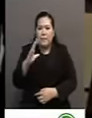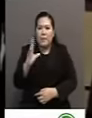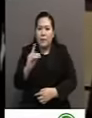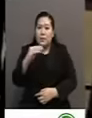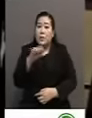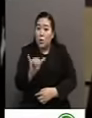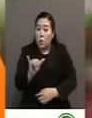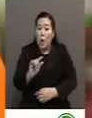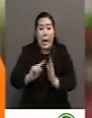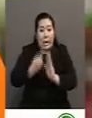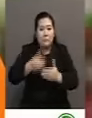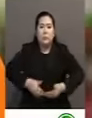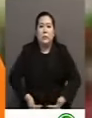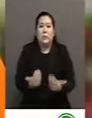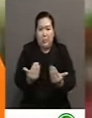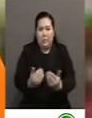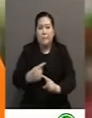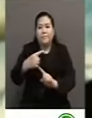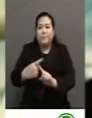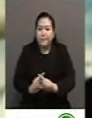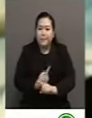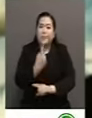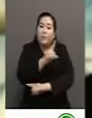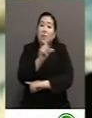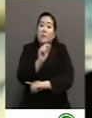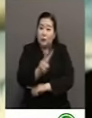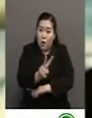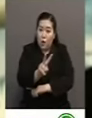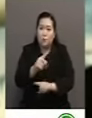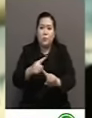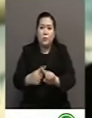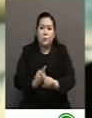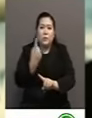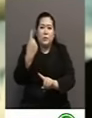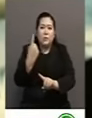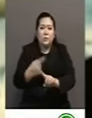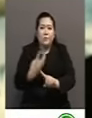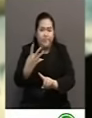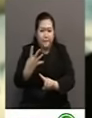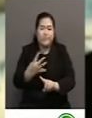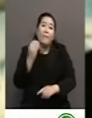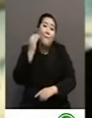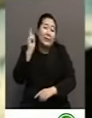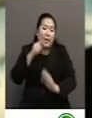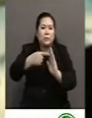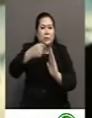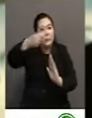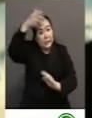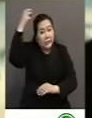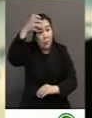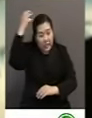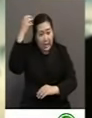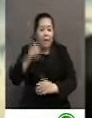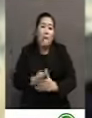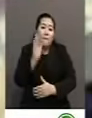ที่22เมษายน2487ที่ตำบลบ้านแป้งอำเภอพรหมบุรีจังหวัดสิงห์บุรีบิชาชื่อ